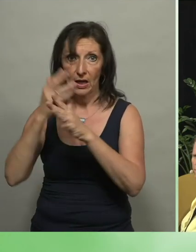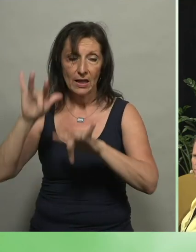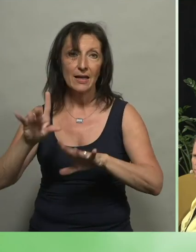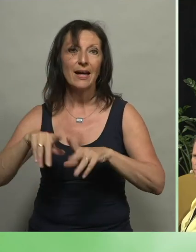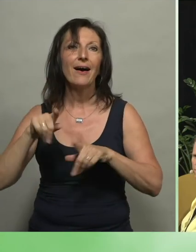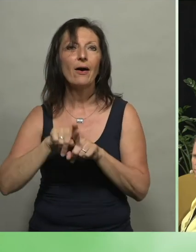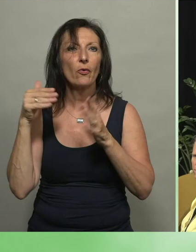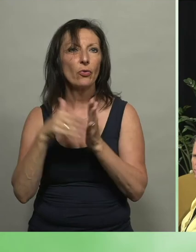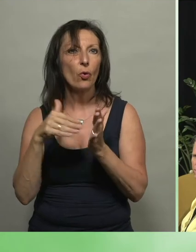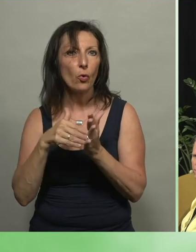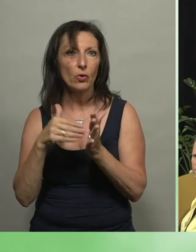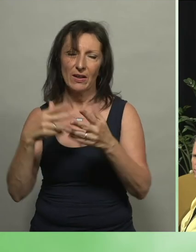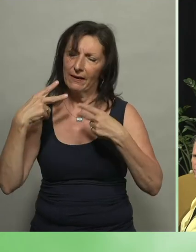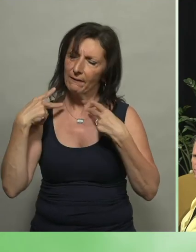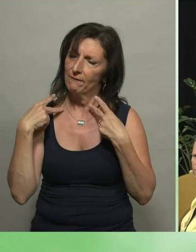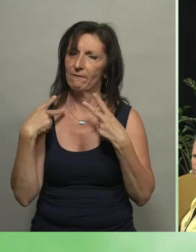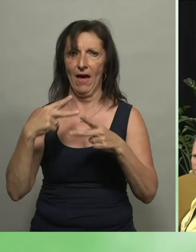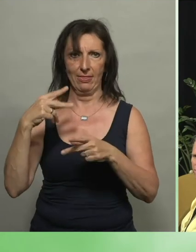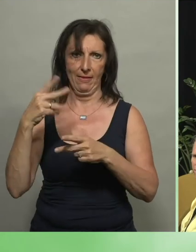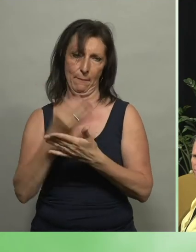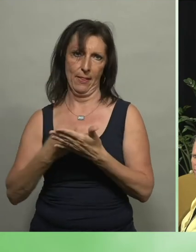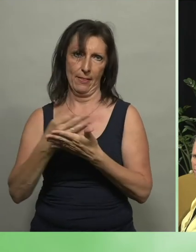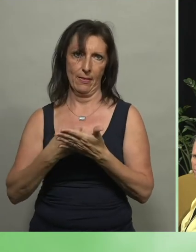Notwendigkeit, sich permanent